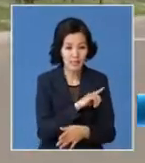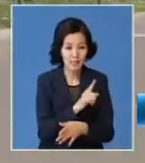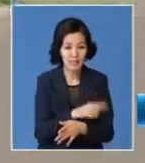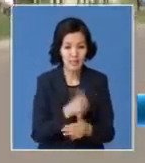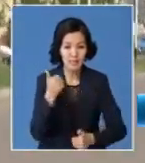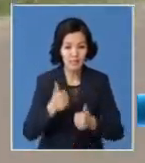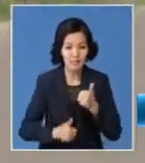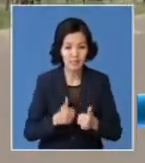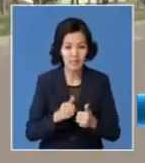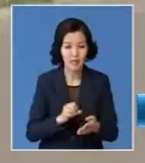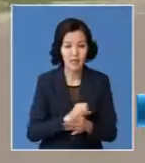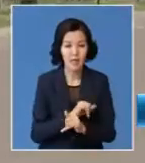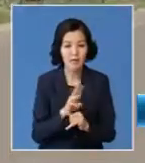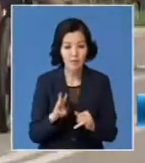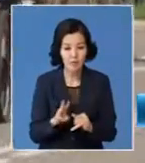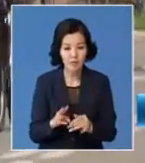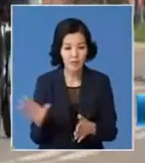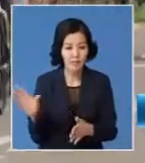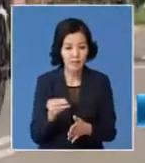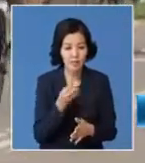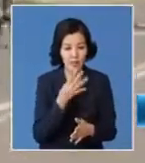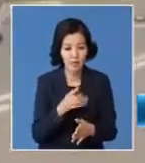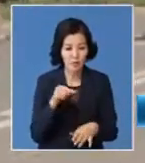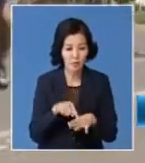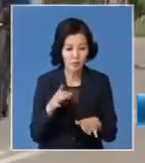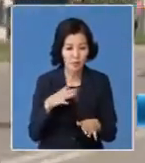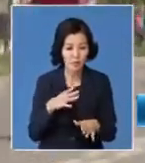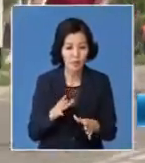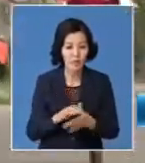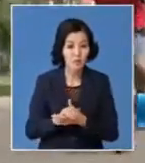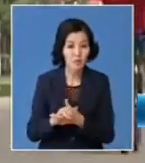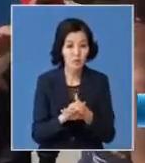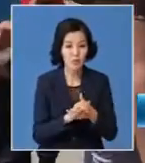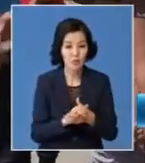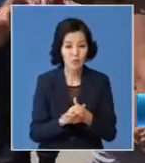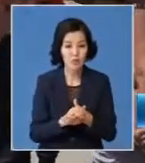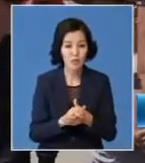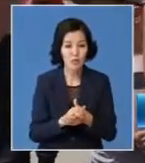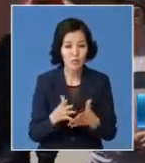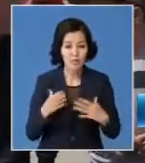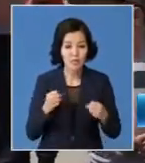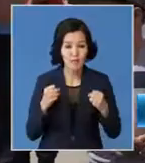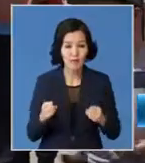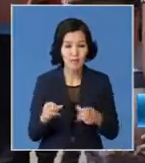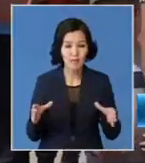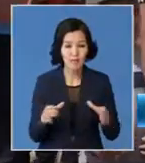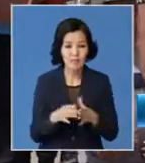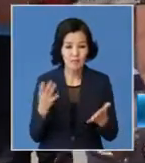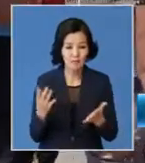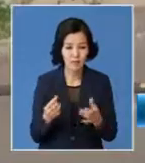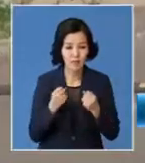Соревнования обеспечили их участникам заряд положительных эмоций, показали сплоченность сотрудников учреждений здравоохранения. Свои спортивные